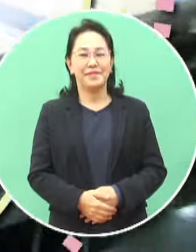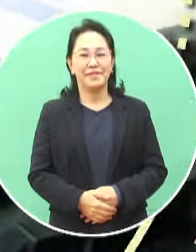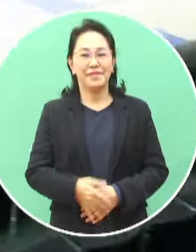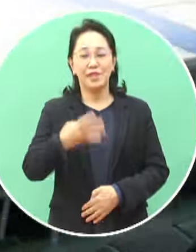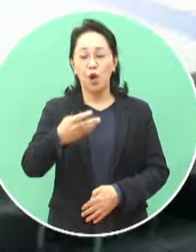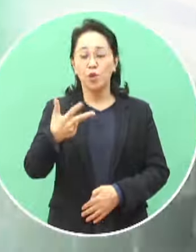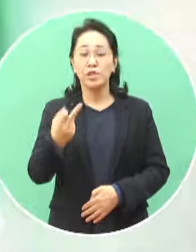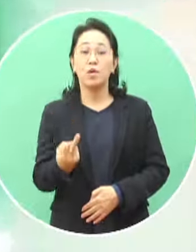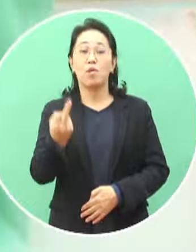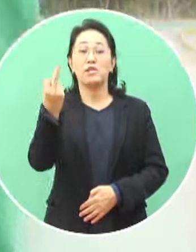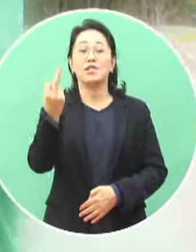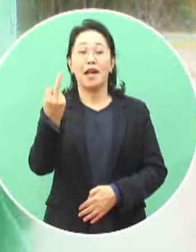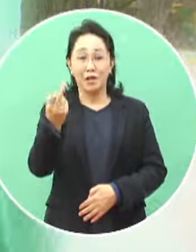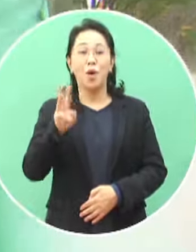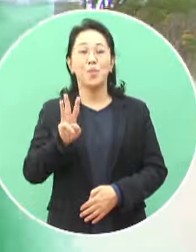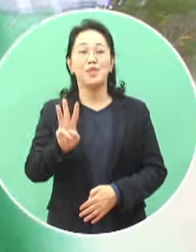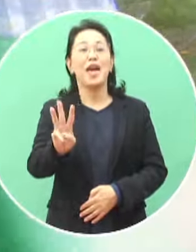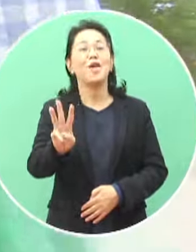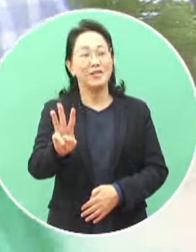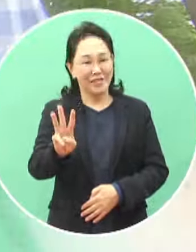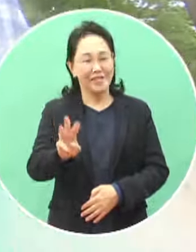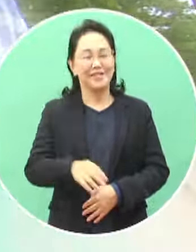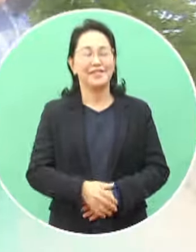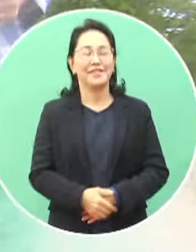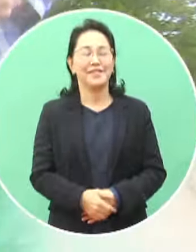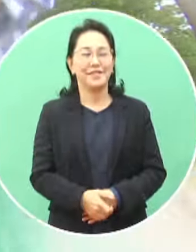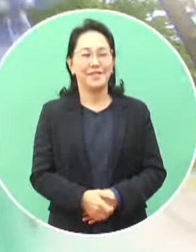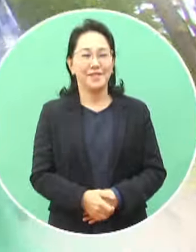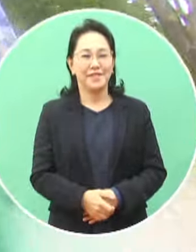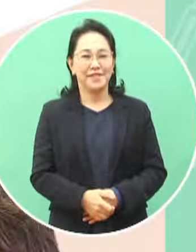よしお兄さんの三好。